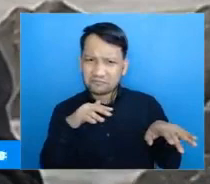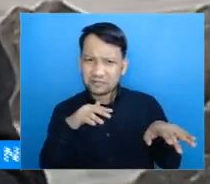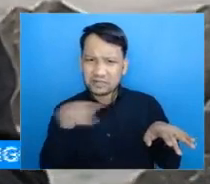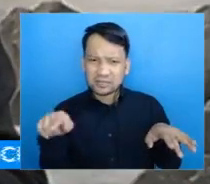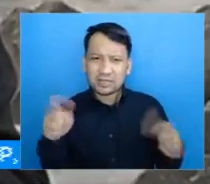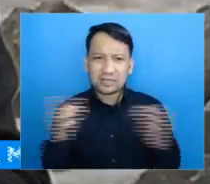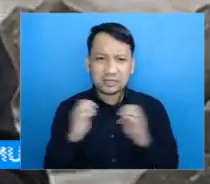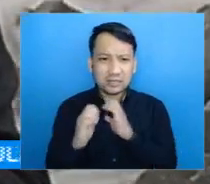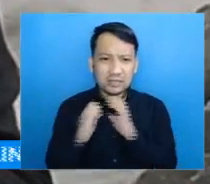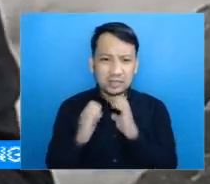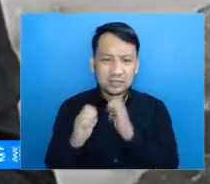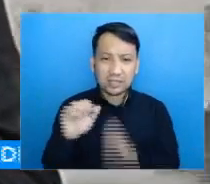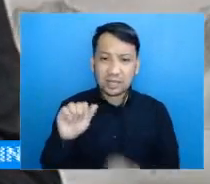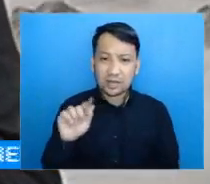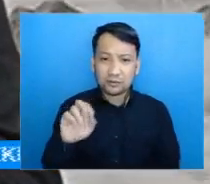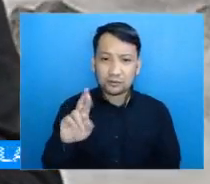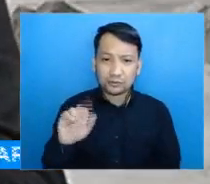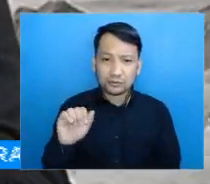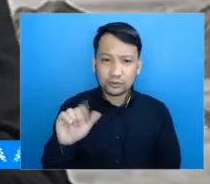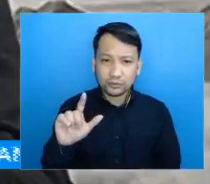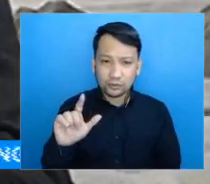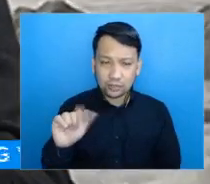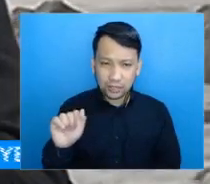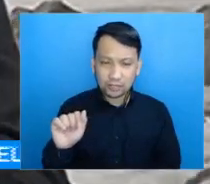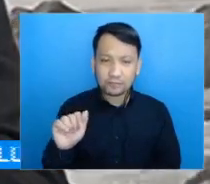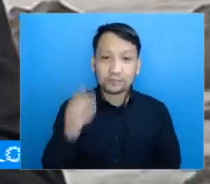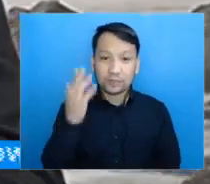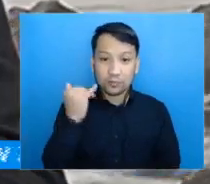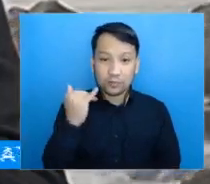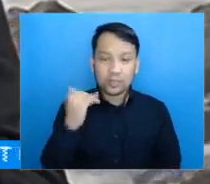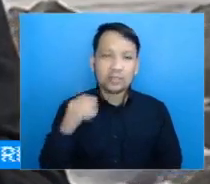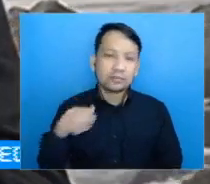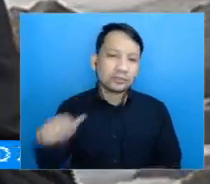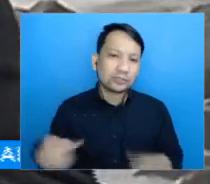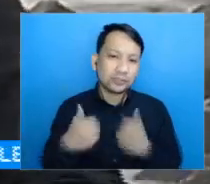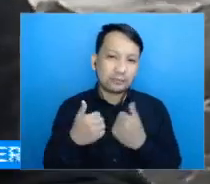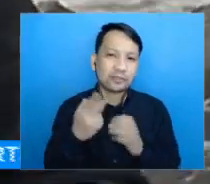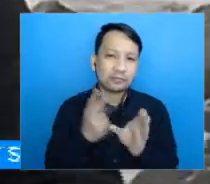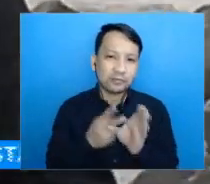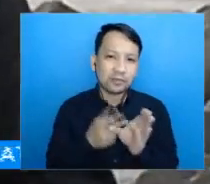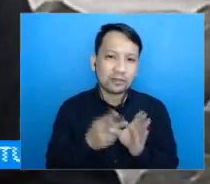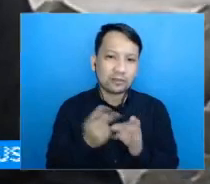Aurora Tunnel Northbound dahil sa isang nasiraang van pero agad din itong